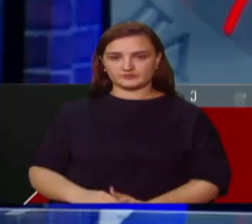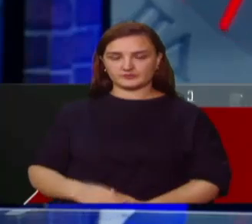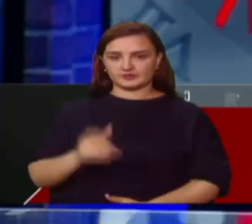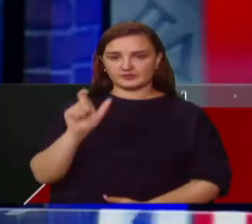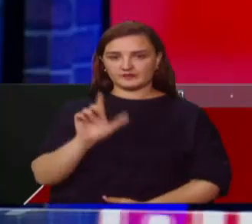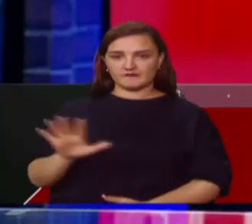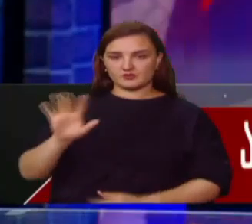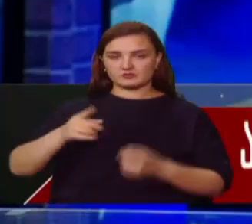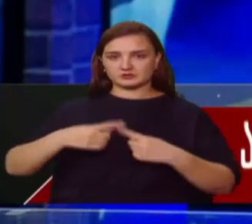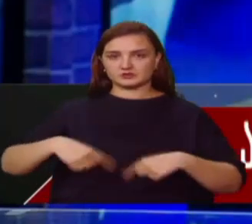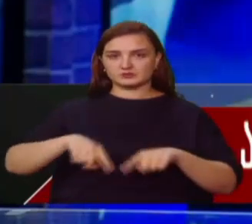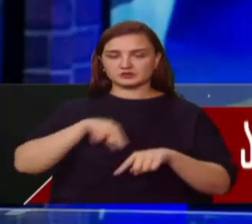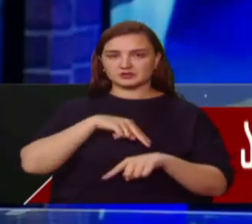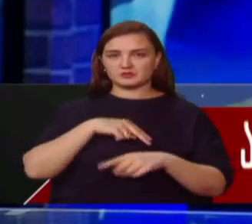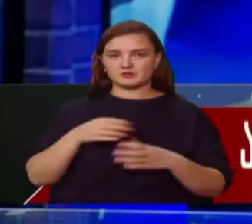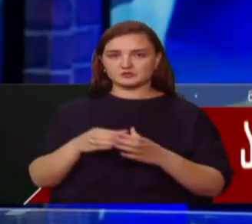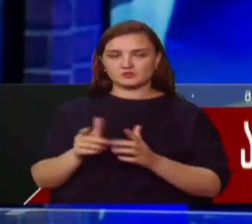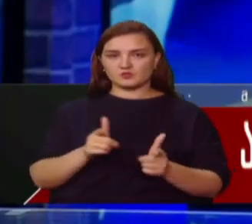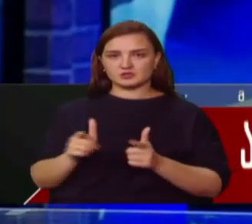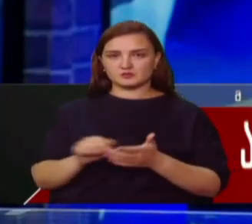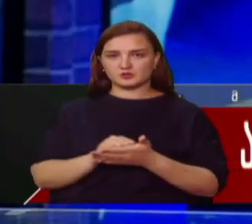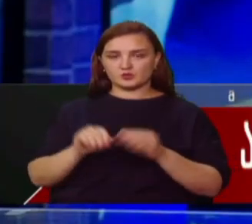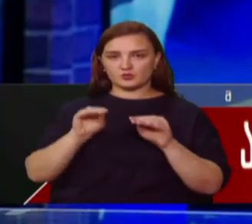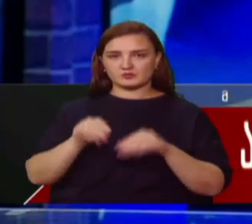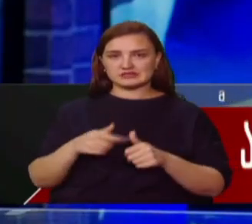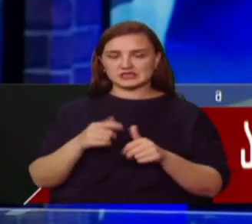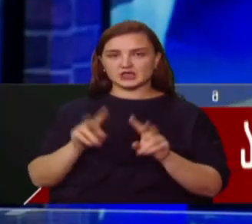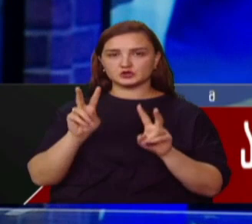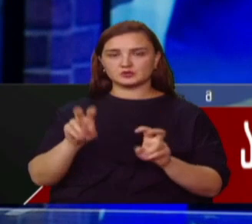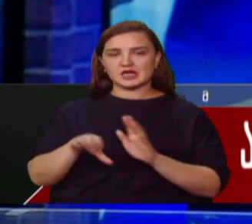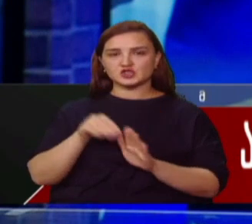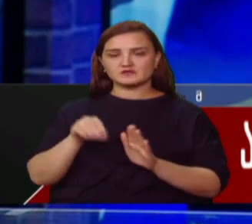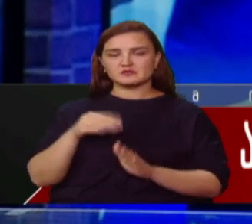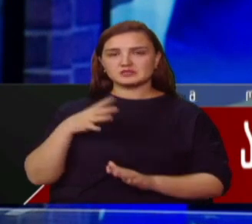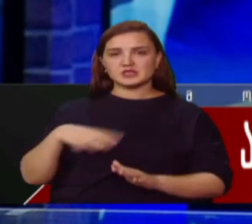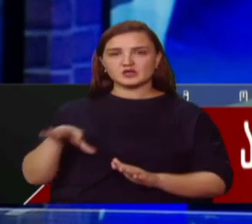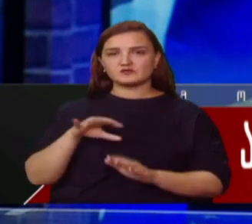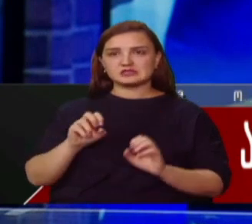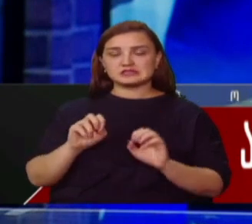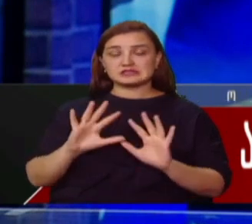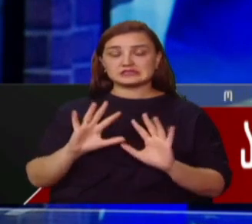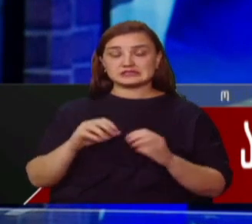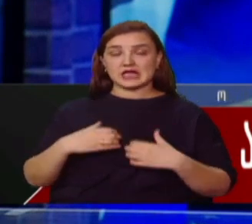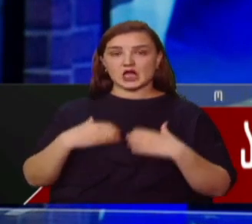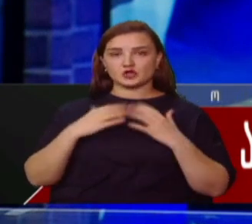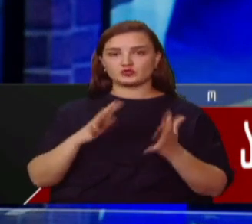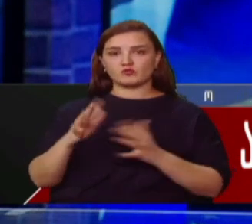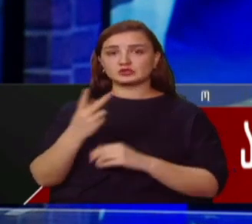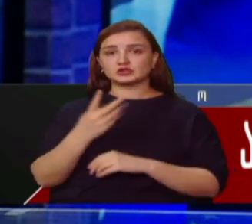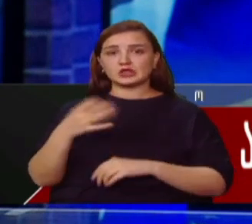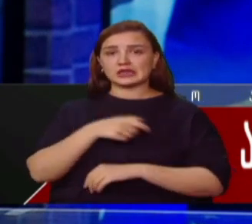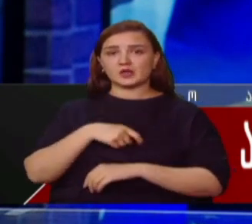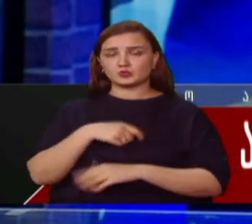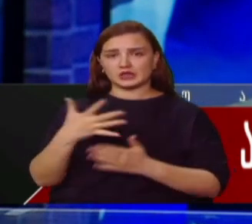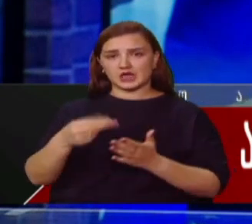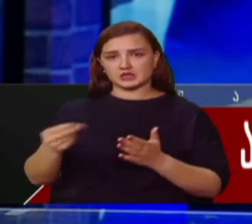Ევროპის საბჭოს საპარლამენტო ასამბლეაზე მომზადებულ დოკუმენტს სახელწოდებით არჩევნების საქართველოში საგანგაშო მოვლენები, რომელსაც 24 დეპუტატი აწერს ხალხს